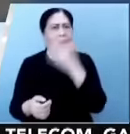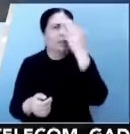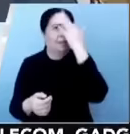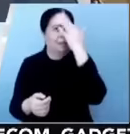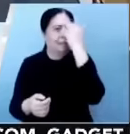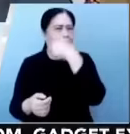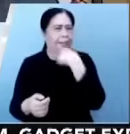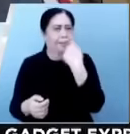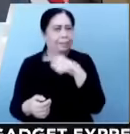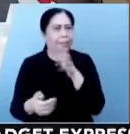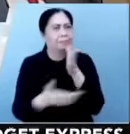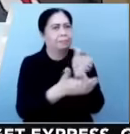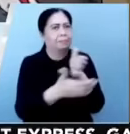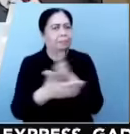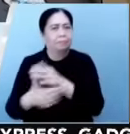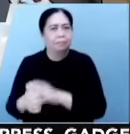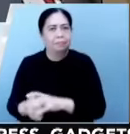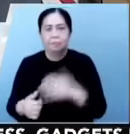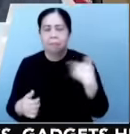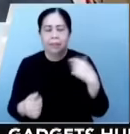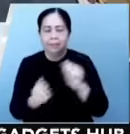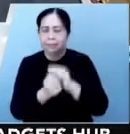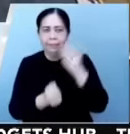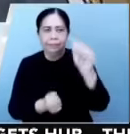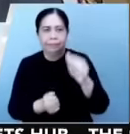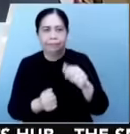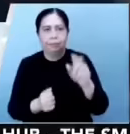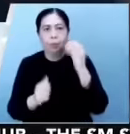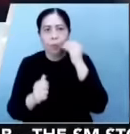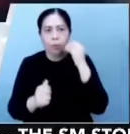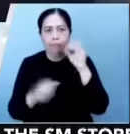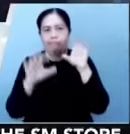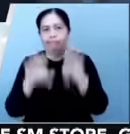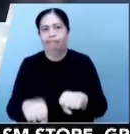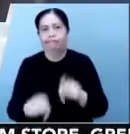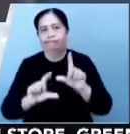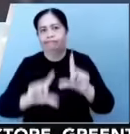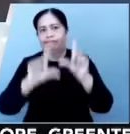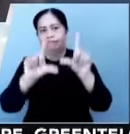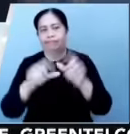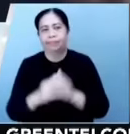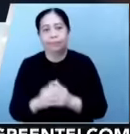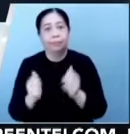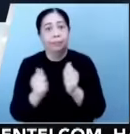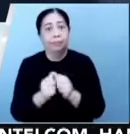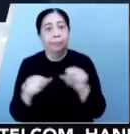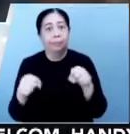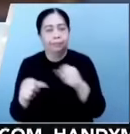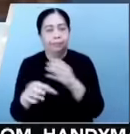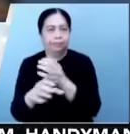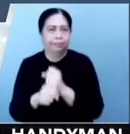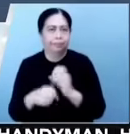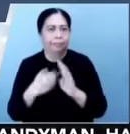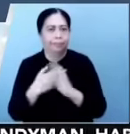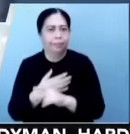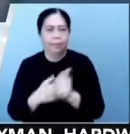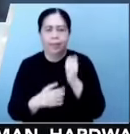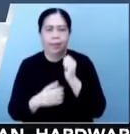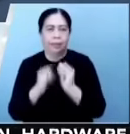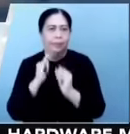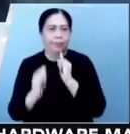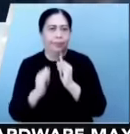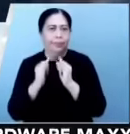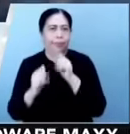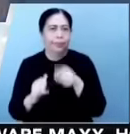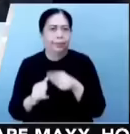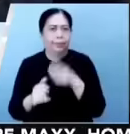pag-iikot. Hindi pa nakalayo doon sa kanyang resident, takuha ito suspect. Pati ang motorsiklo na recover, tumangging humarap sa kamera at magkomento